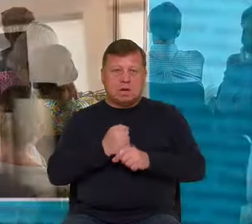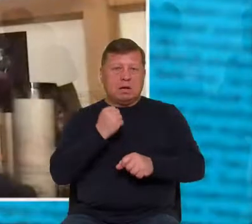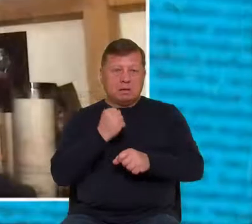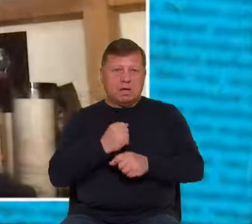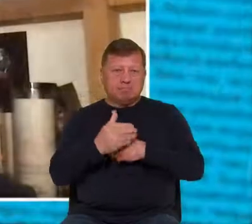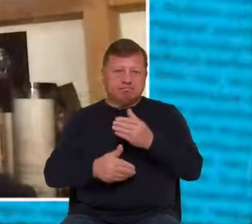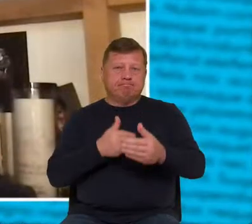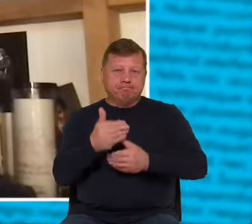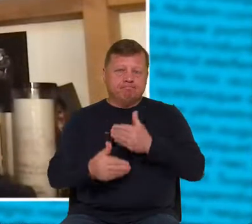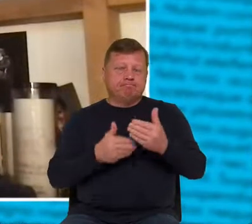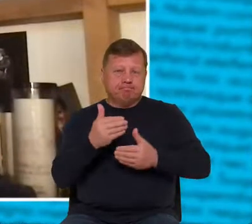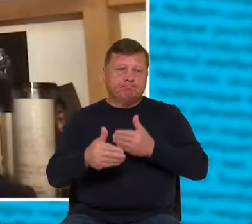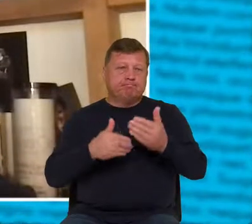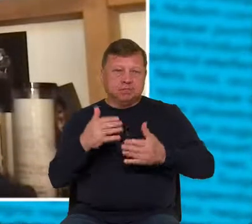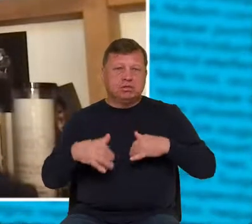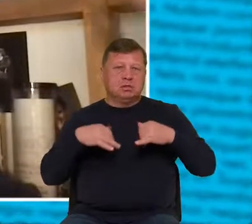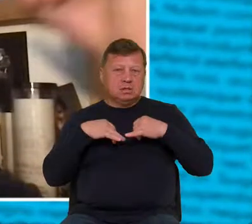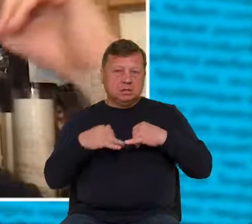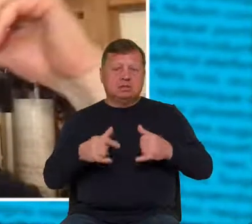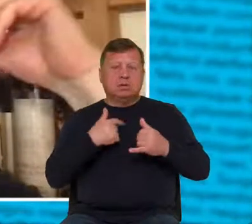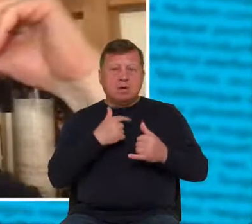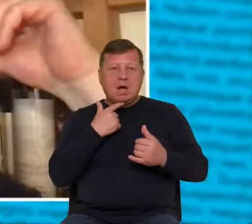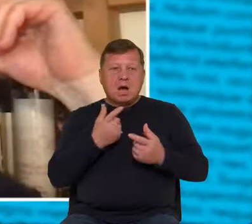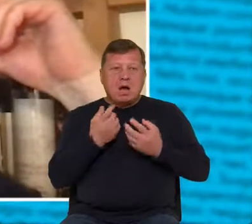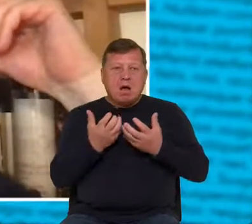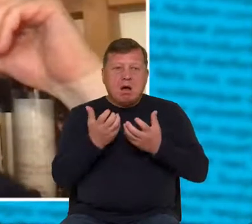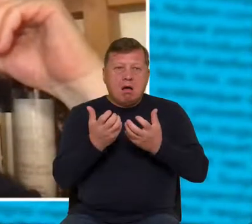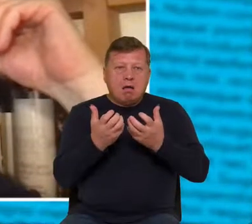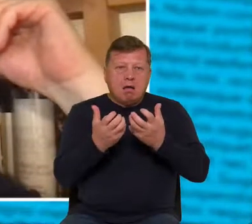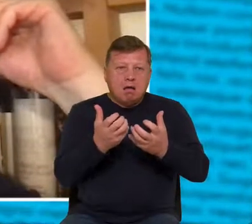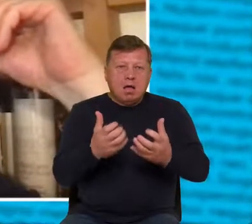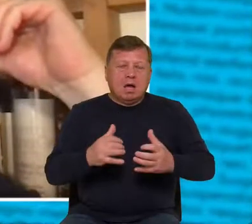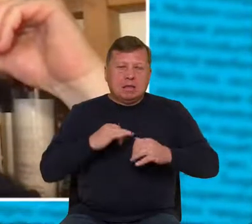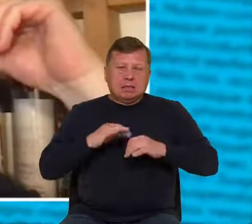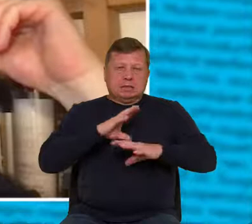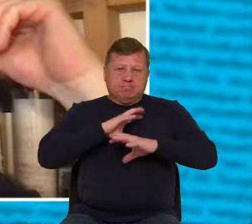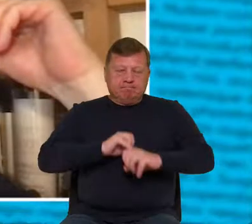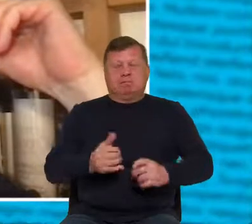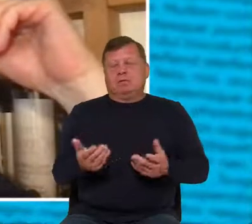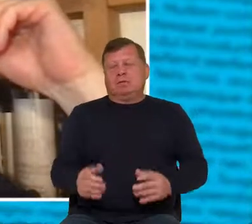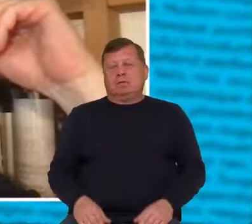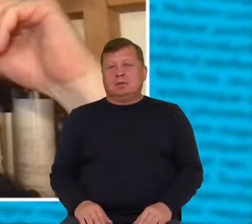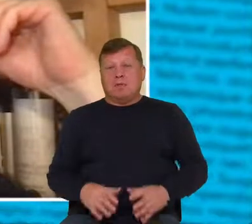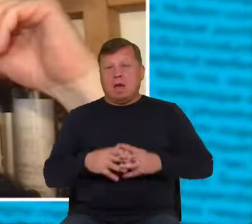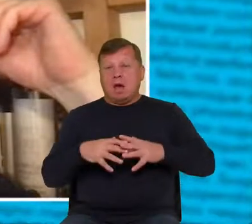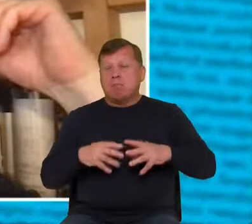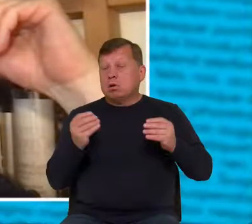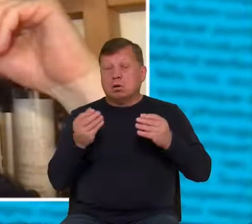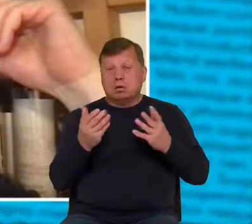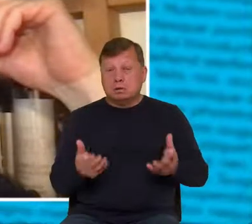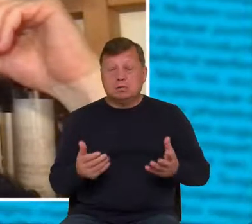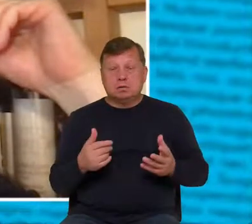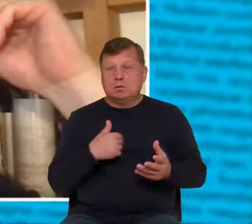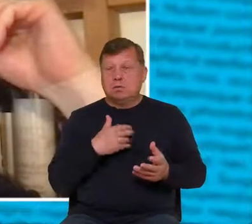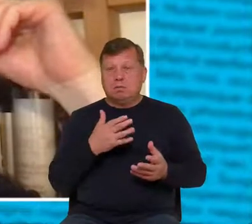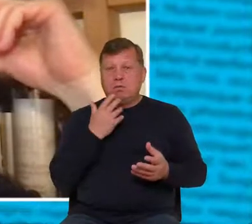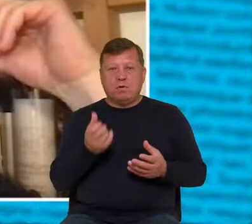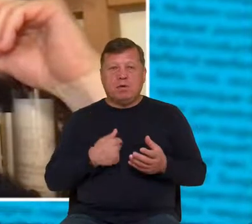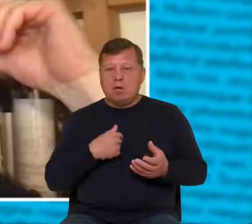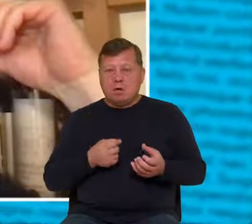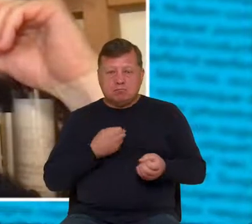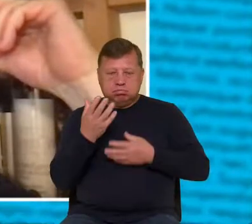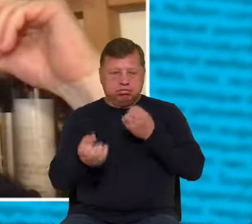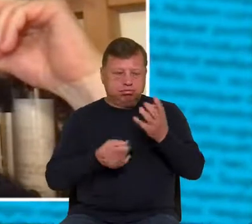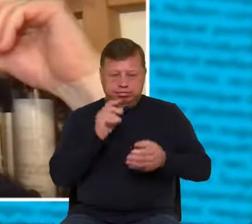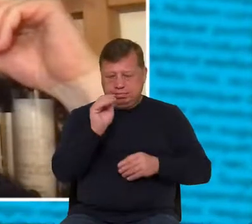tę wytrwałość i tę siłę i to pragnienie i tą siłę wytrwania. Tak na początku tak naprawdę po prostu tylko wyrzucamy z siebie te